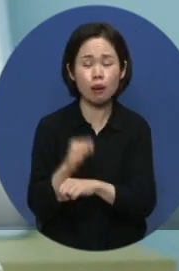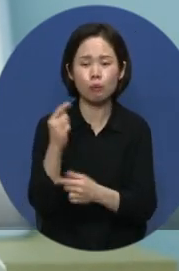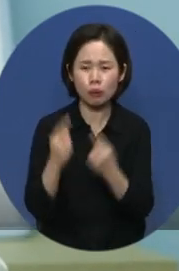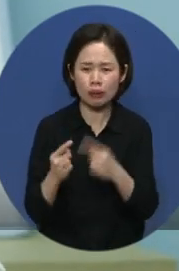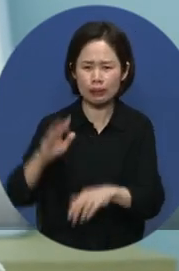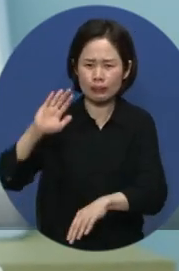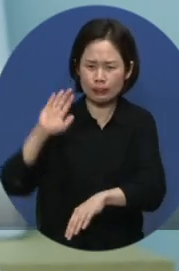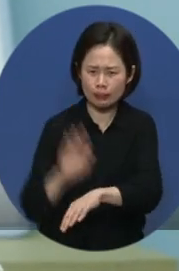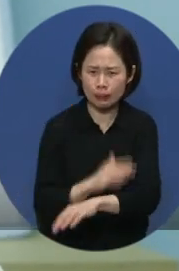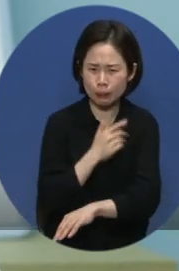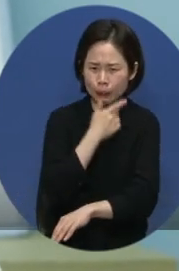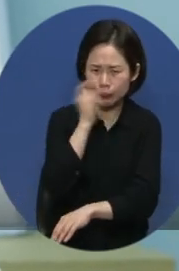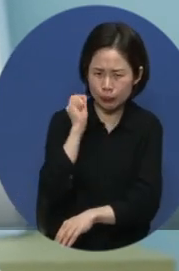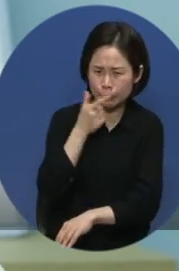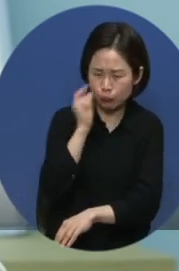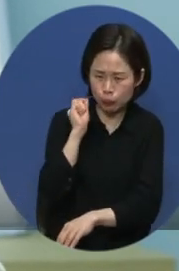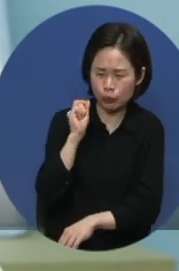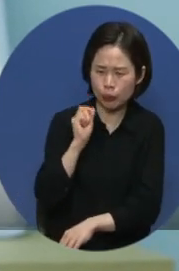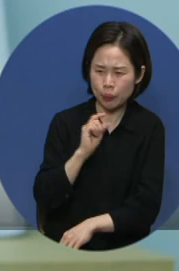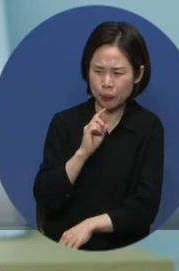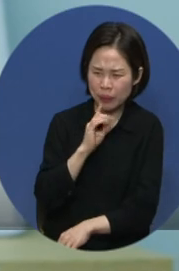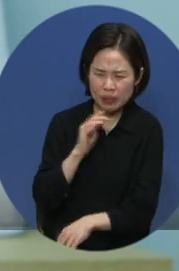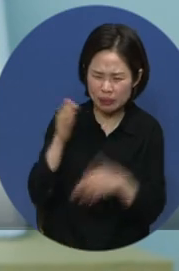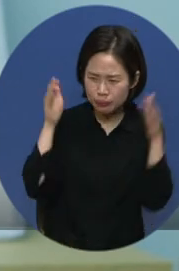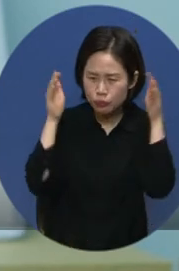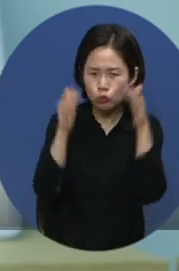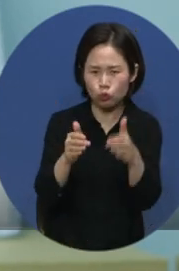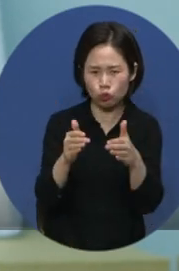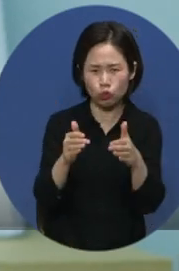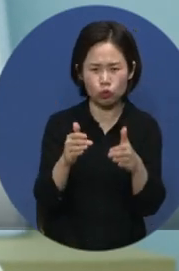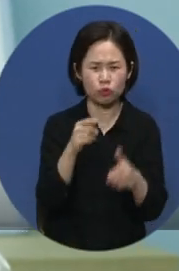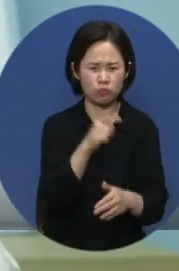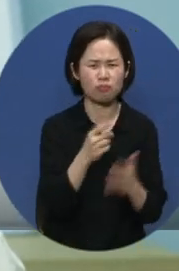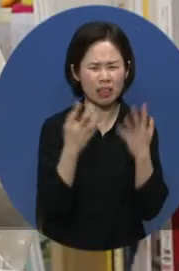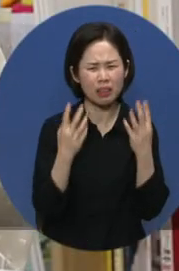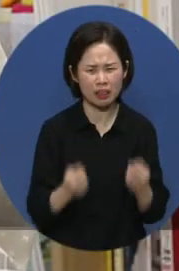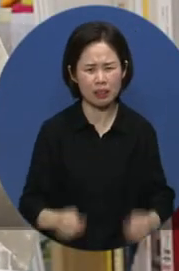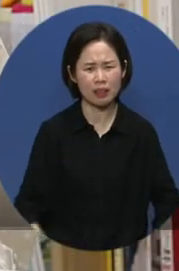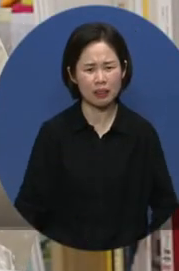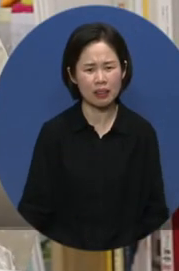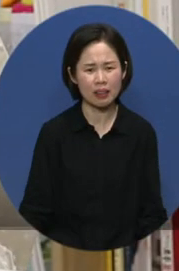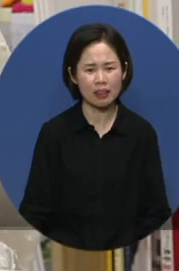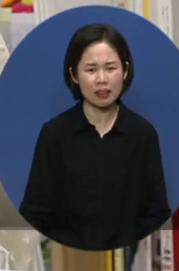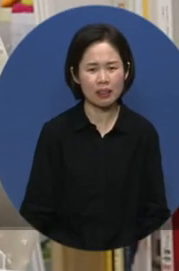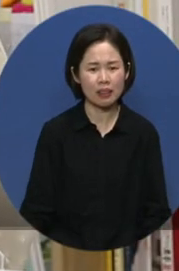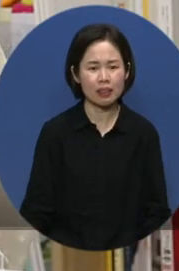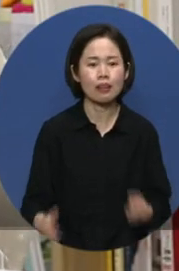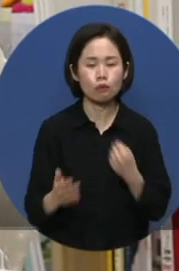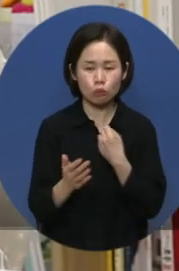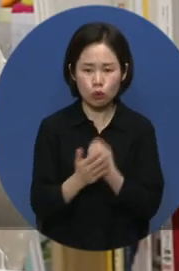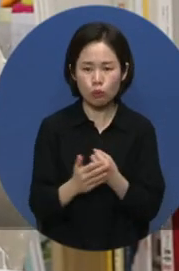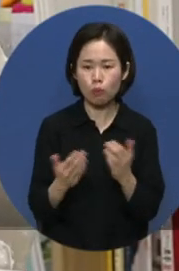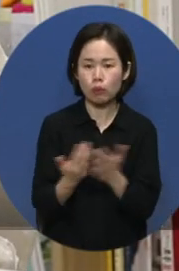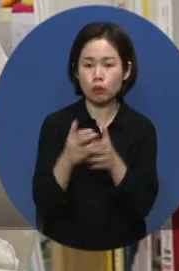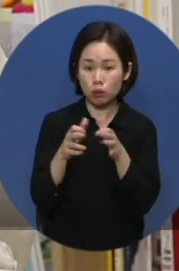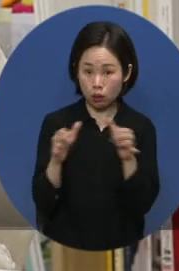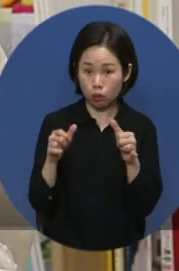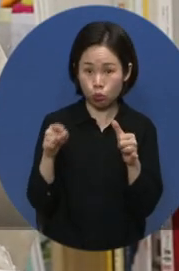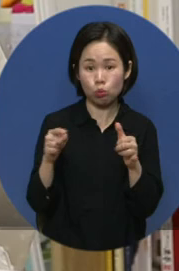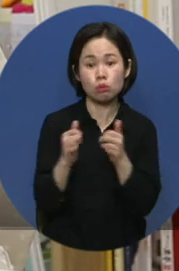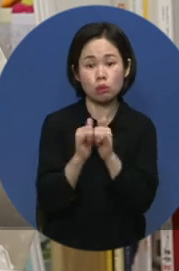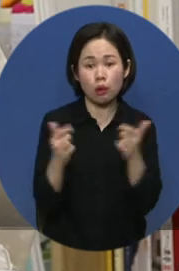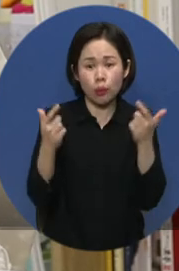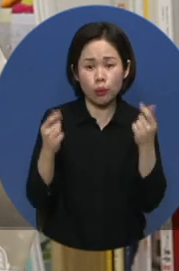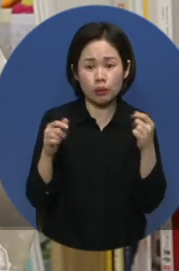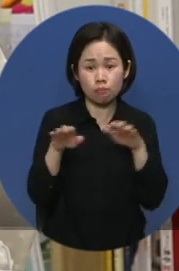더 시선을 많이 가고 그렇게 대하는 사람들이 많이 있다고 생각이 들어요. 그래서 똑같은 사람으로 그리고 그들이